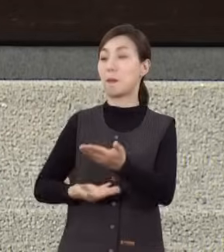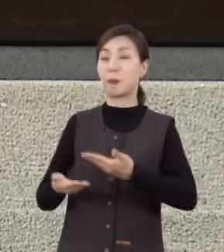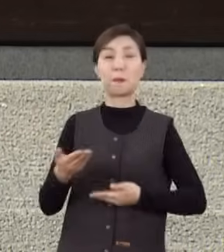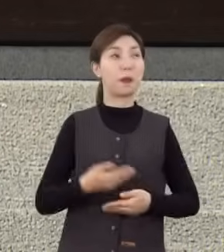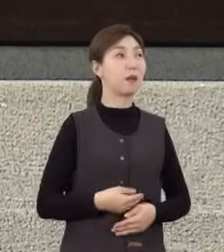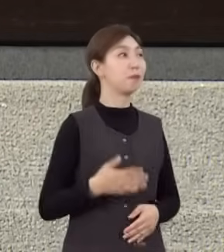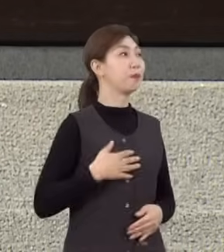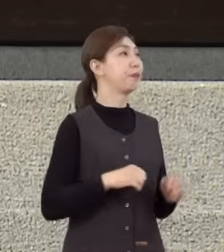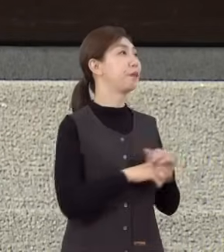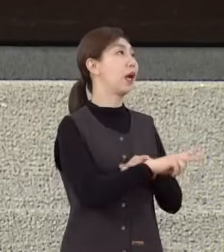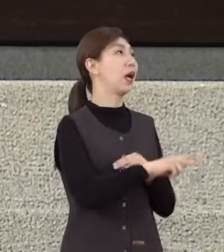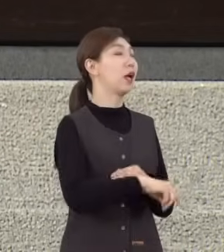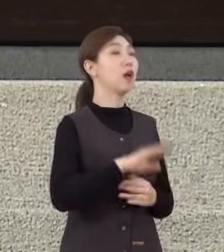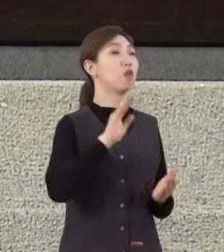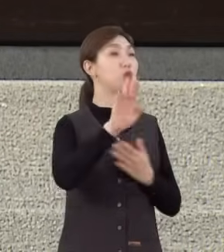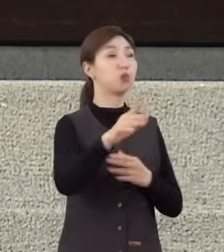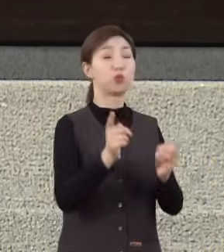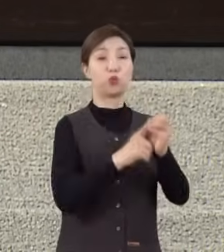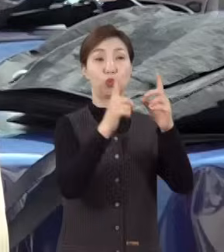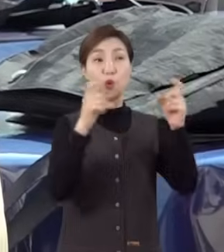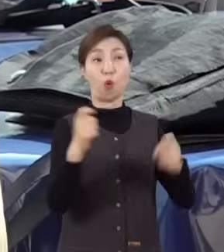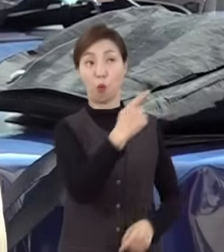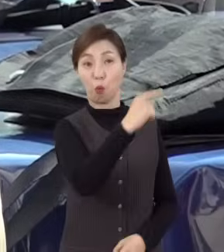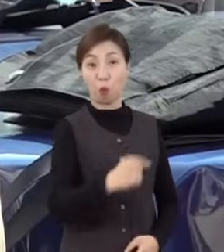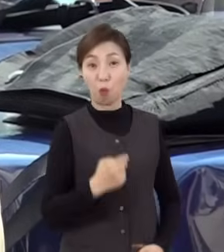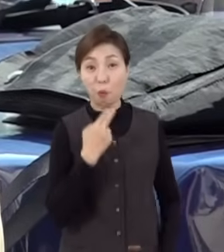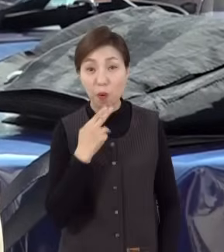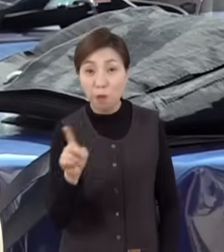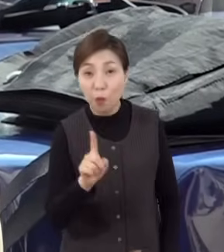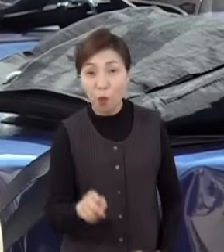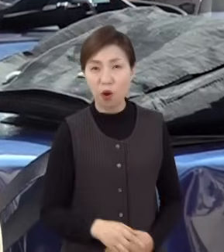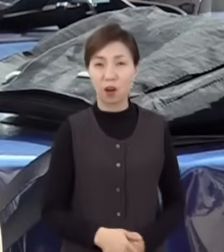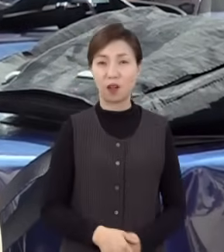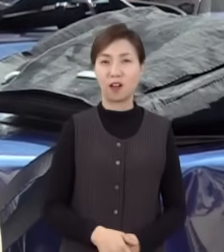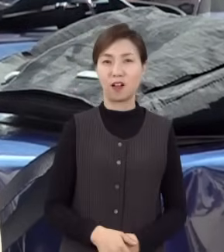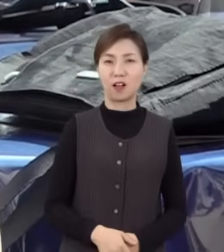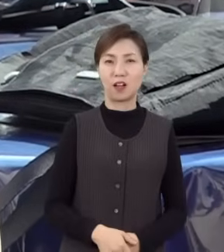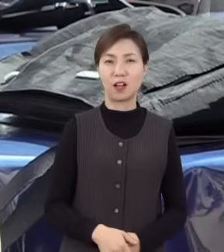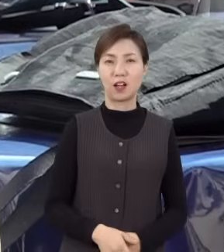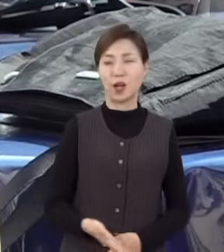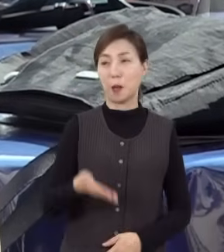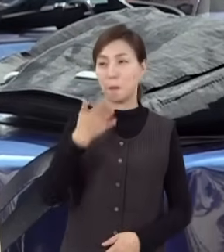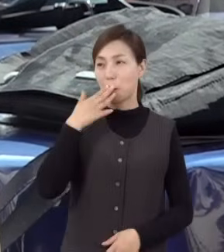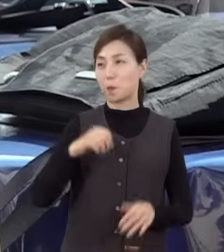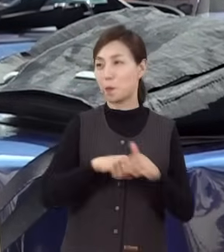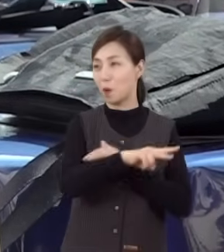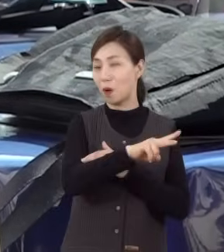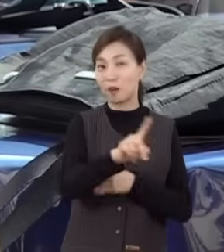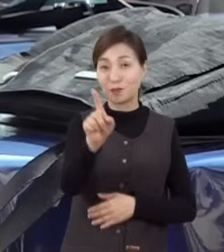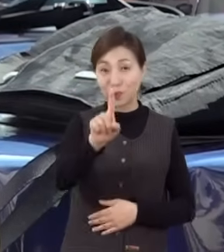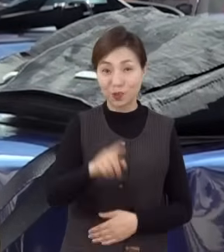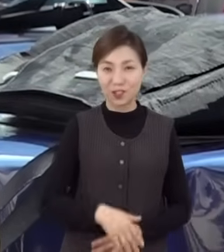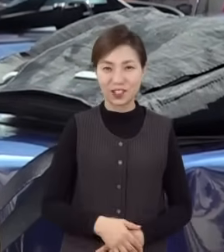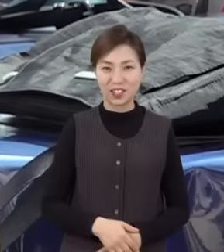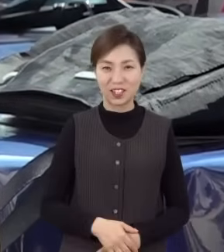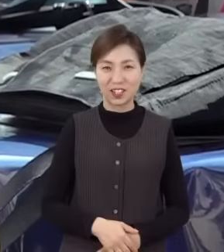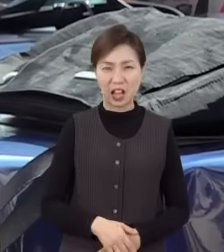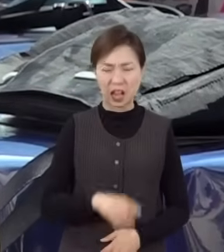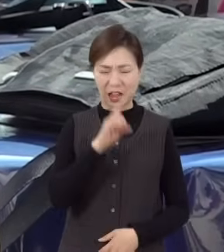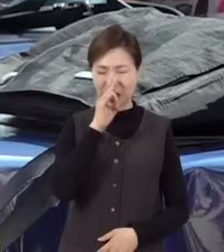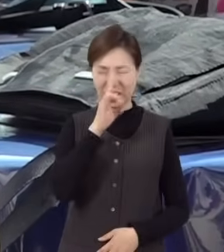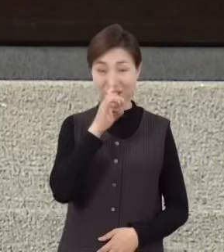전문용어로 먹튀라고 하는 거예요. 다 토해내다. 자, 웃자간 얘기예요.